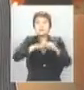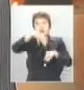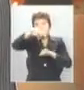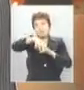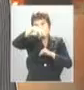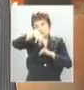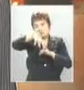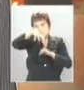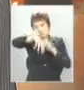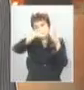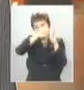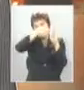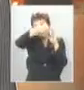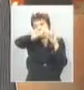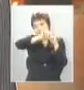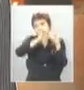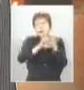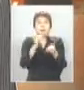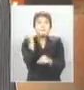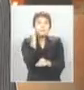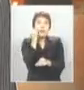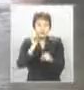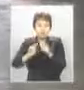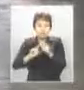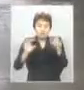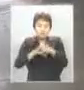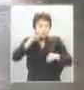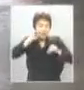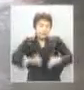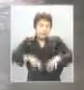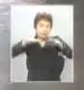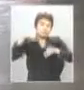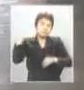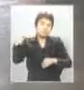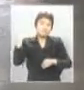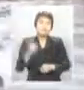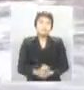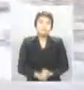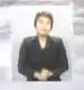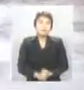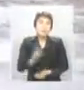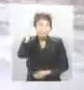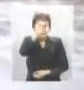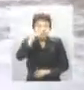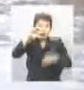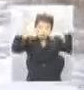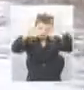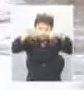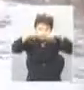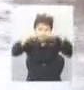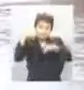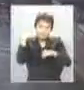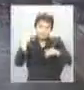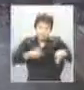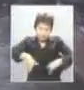ใต้จังหดพยาบาลเรือนหลายหังถูกน้ำท่วมสูงฝนที่ตกตลอดทงคืนทำใหเกิดน้ำท่มในเขตเทศบาล